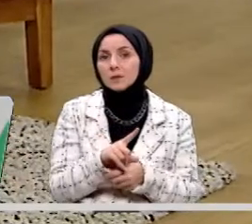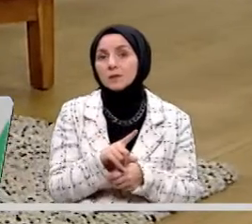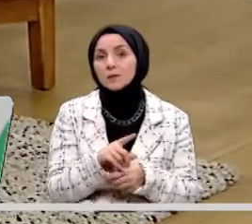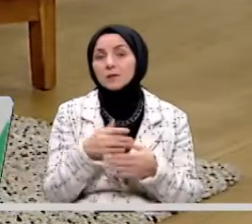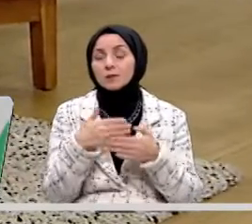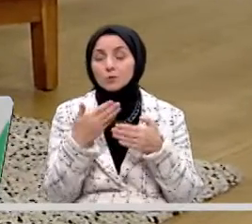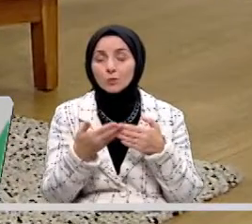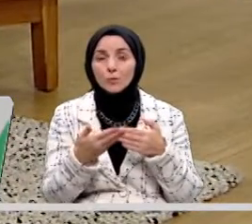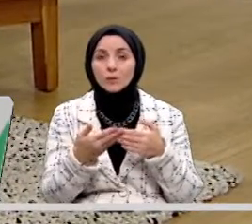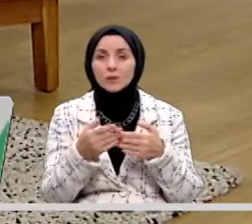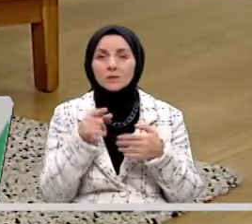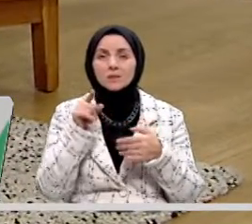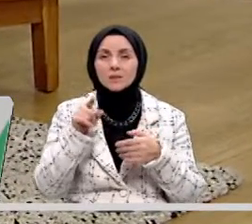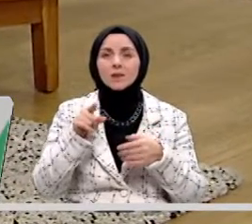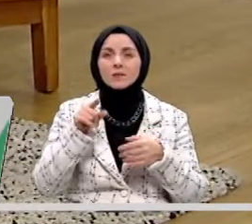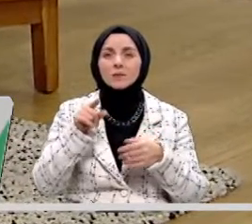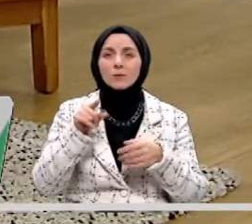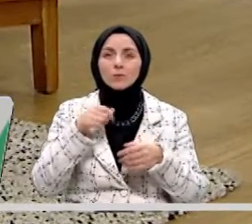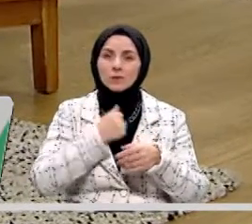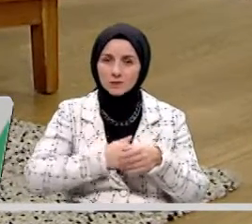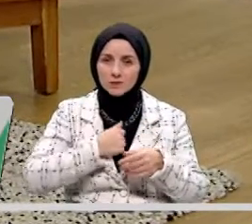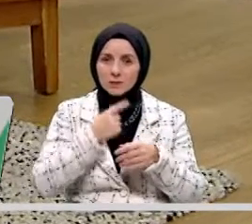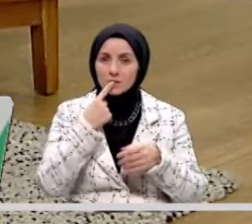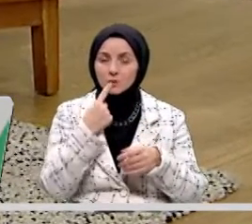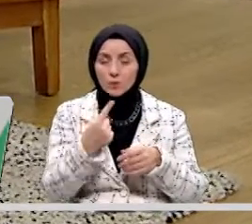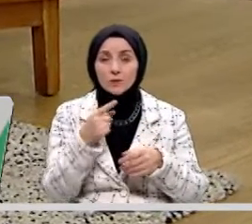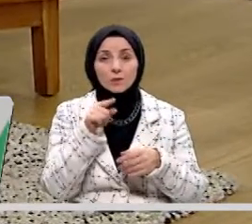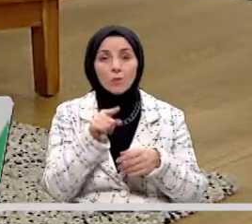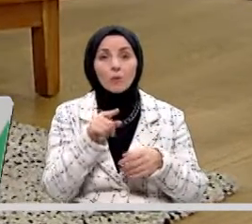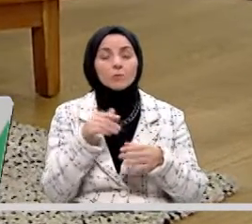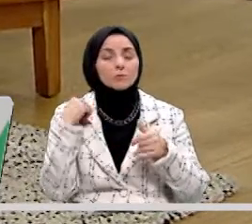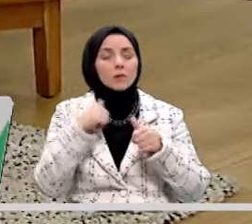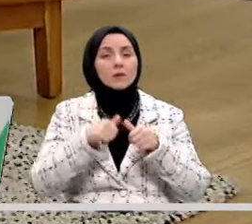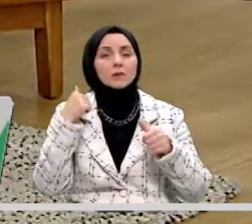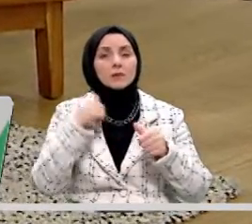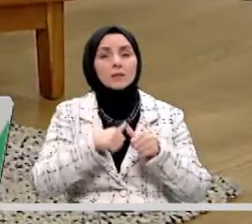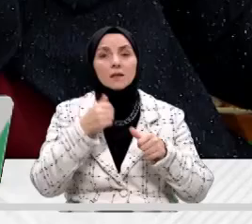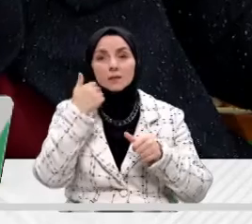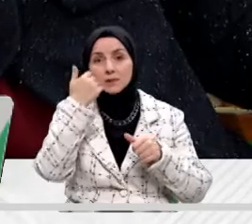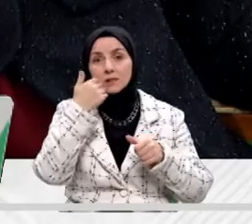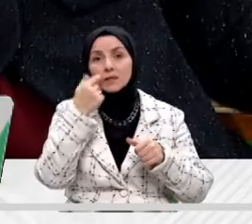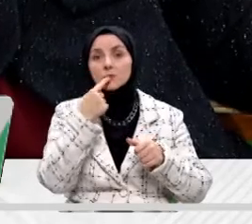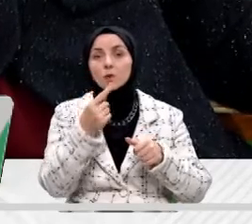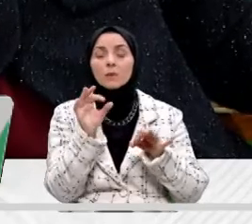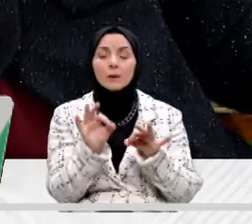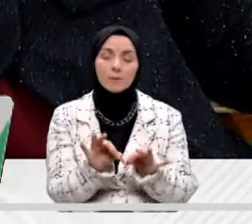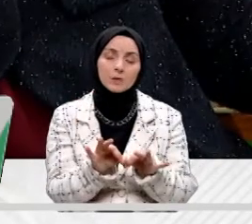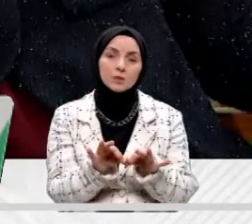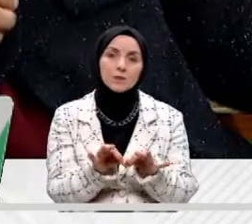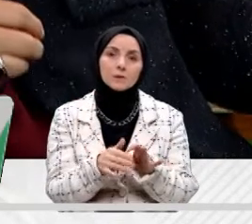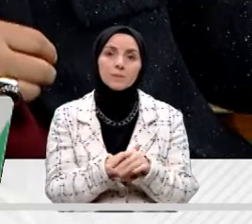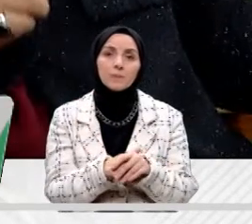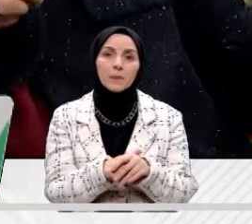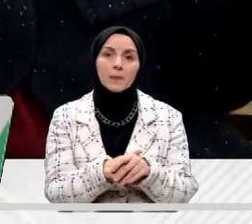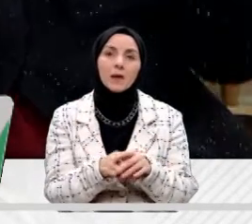anladın şu anda olmaz İlknur veremez anneciğim olmaz bu o ilk durur annesi izin vermez ona daha kendi para kazanıp alamıyor ki